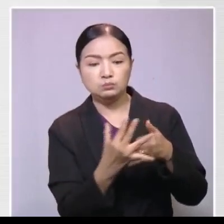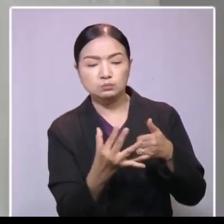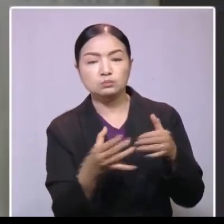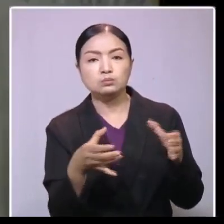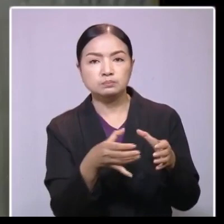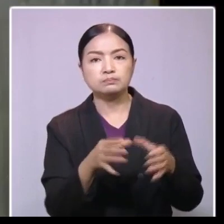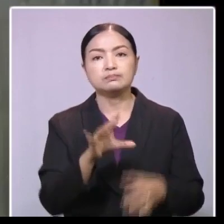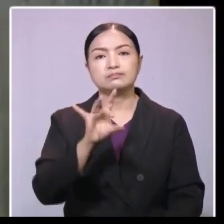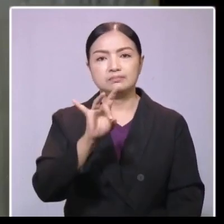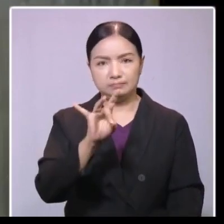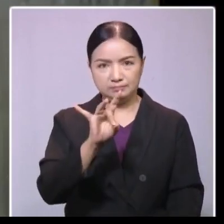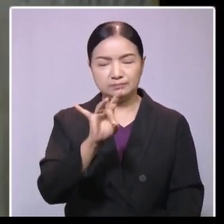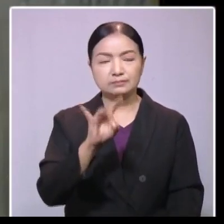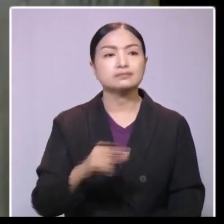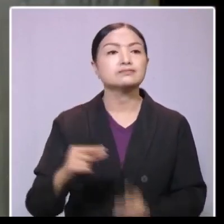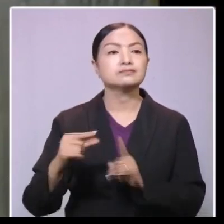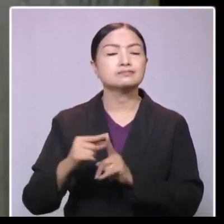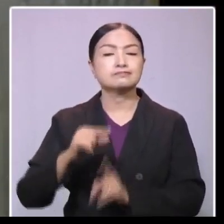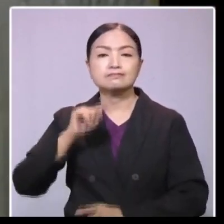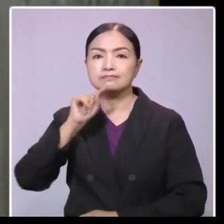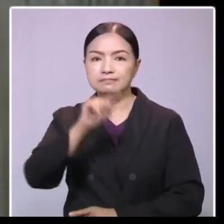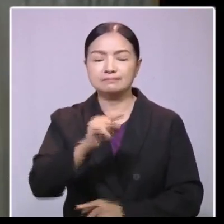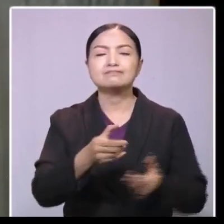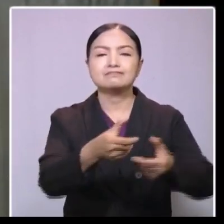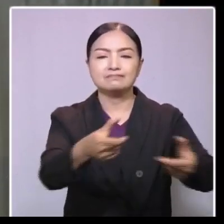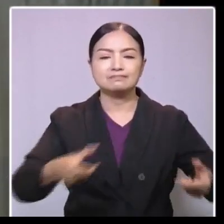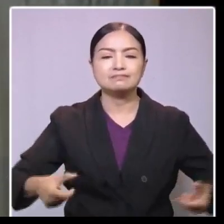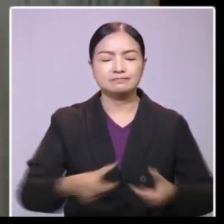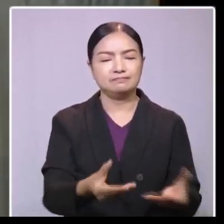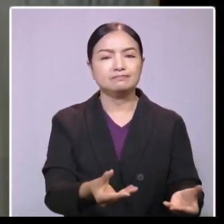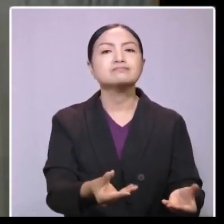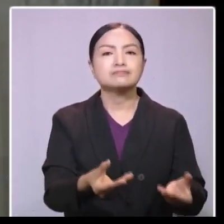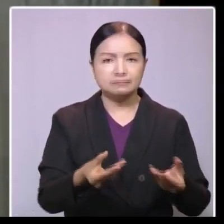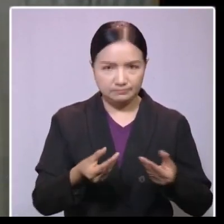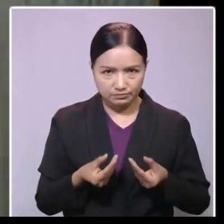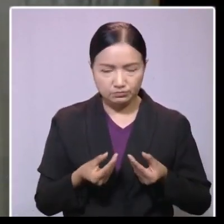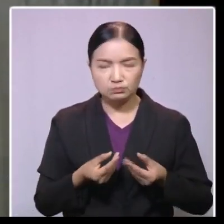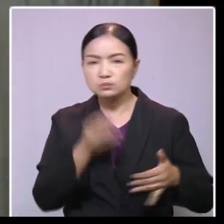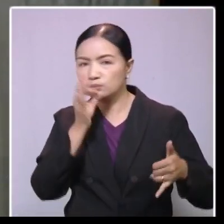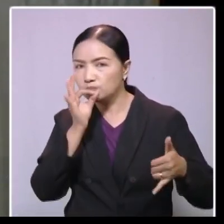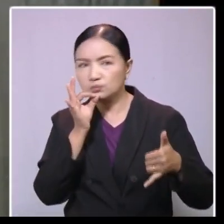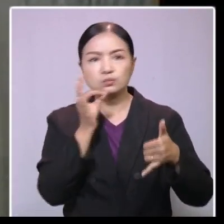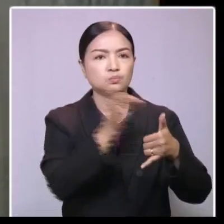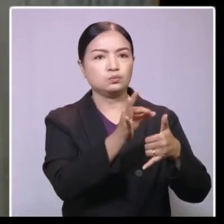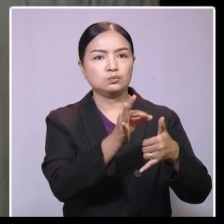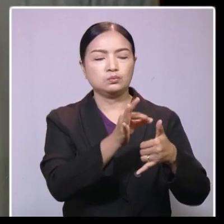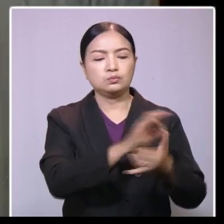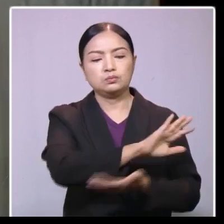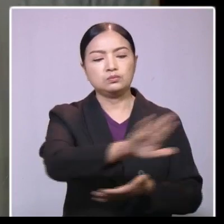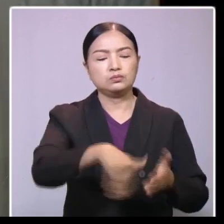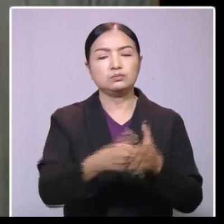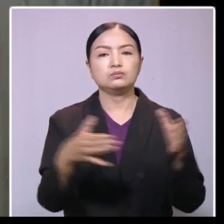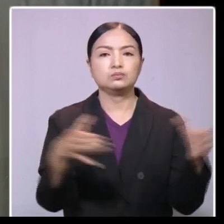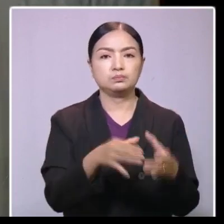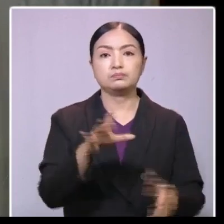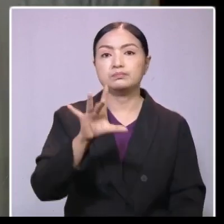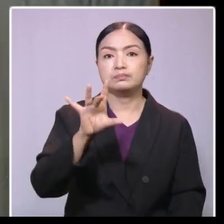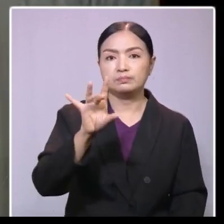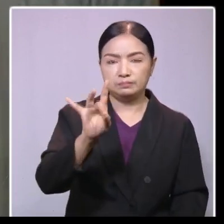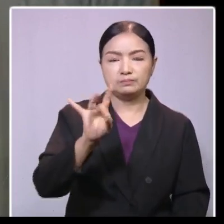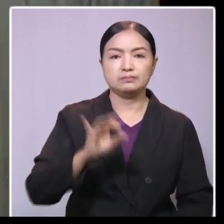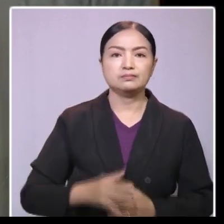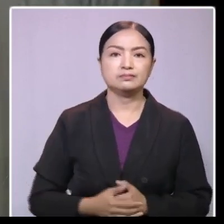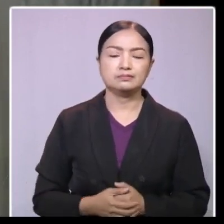ดังกล่าวแล้วแล้วก็มีคำสั่งรับดำเนินคดีอาญาฟ้องผู้ถูกกล่าวหาทั้ง 8คนนะครับโดยให้